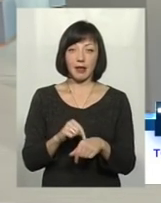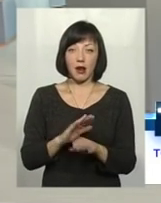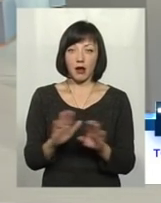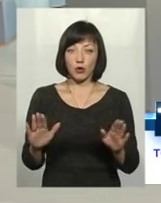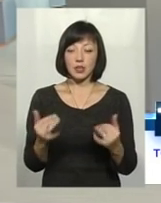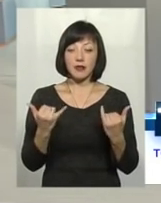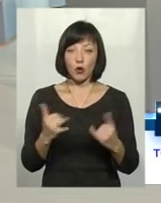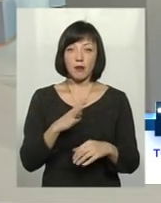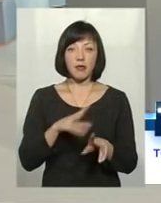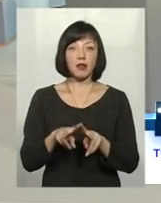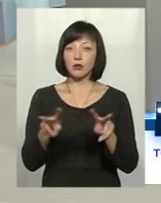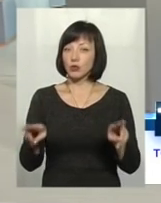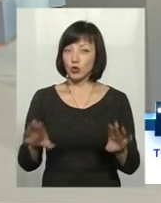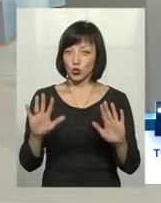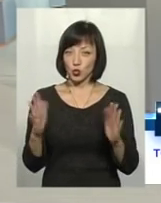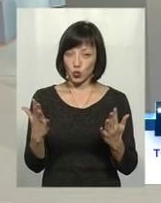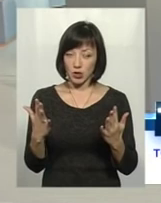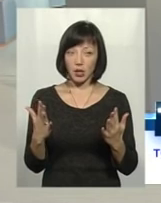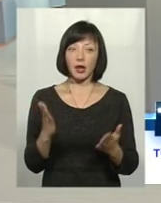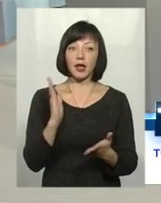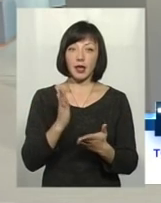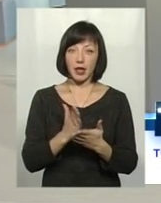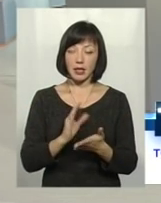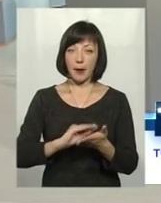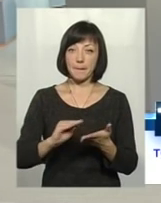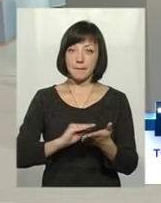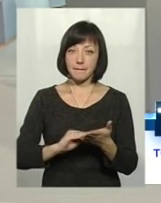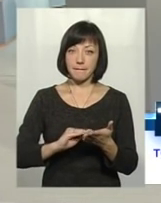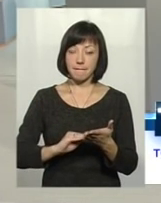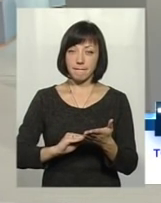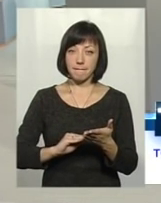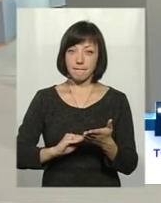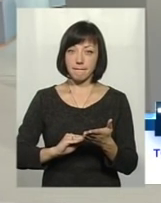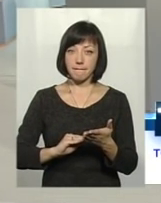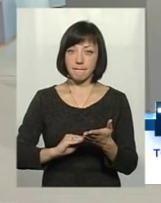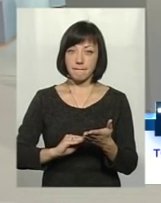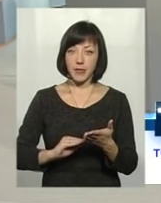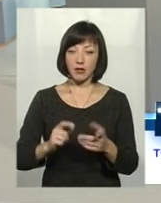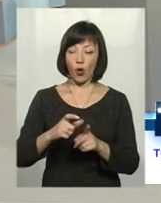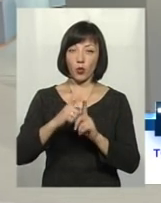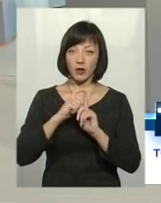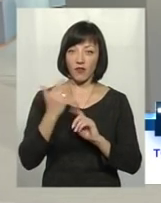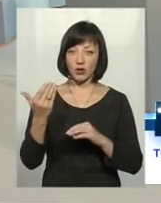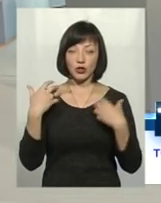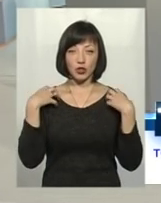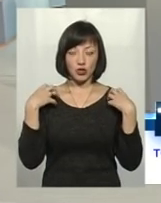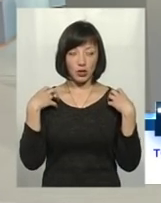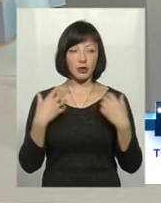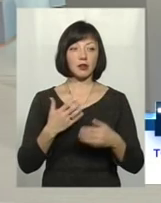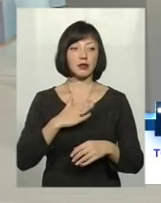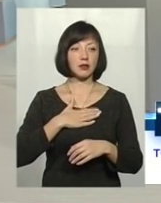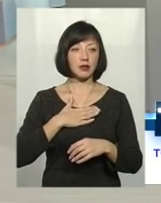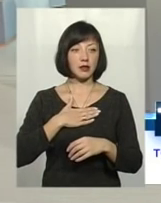реагують. Сьогодні був точно такий же случай. Хоча є письменний ответ от вашого і Костенка, і заступника